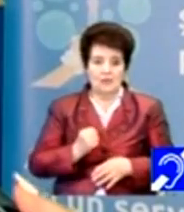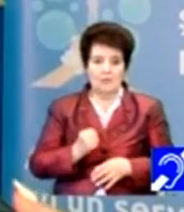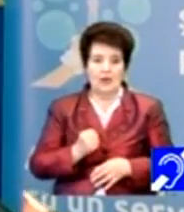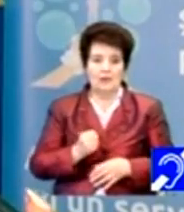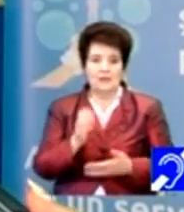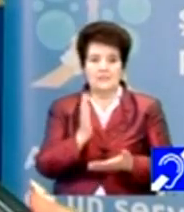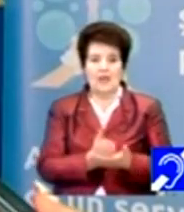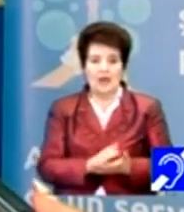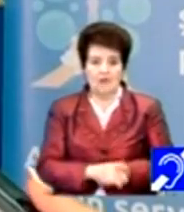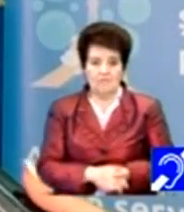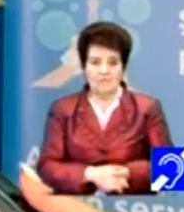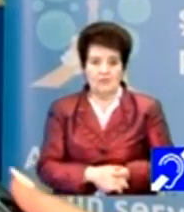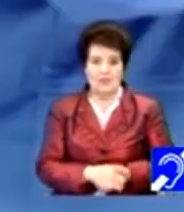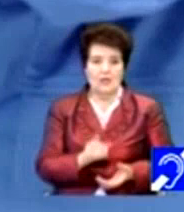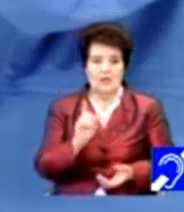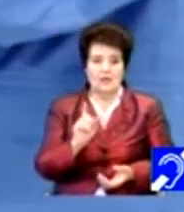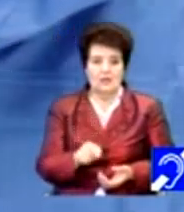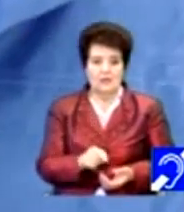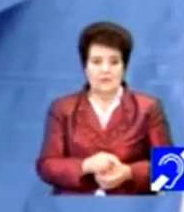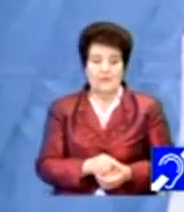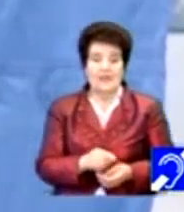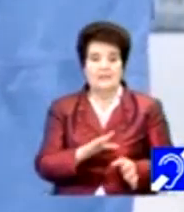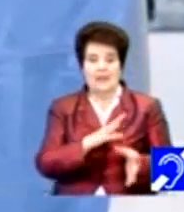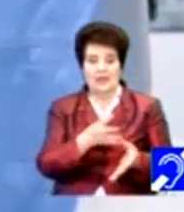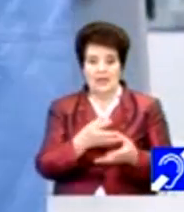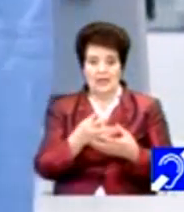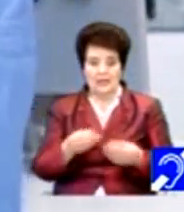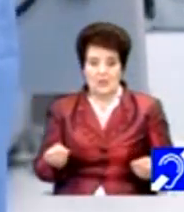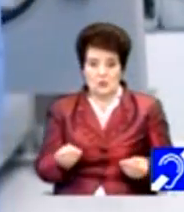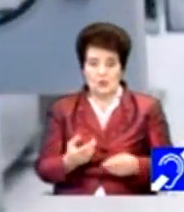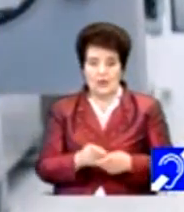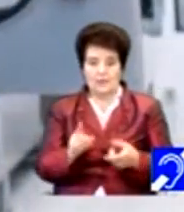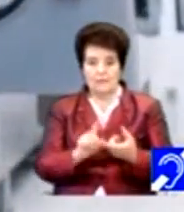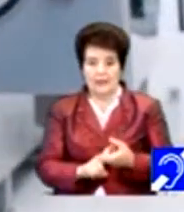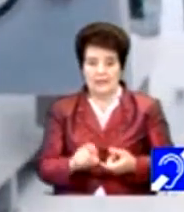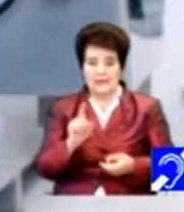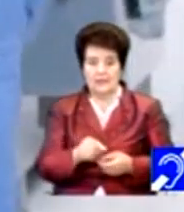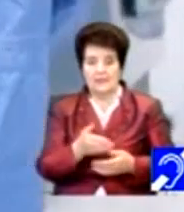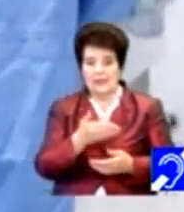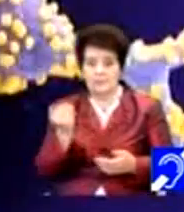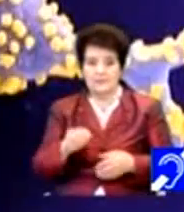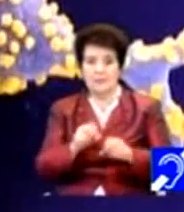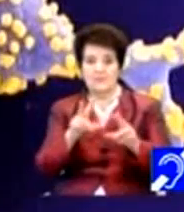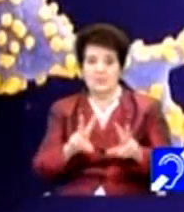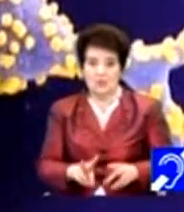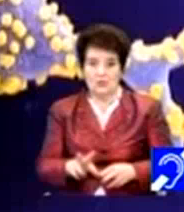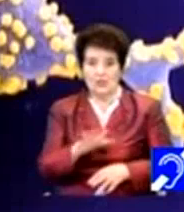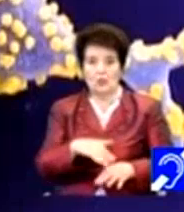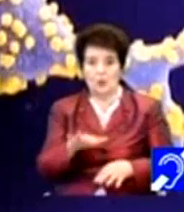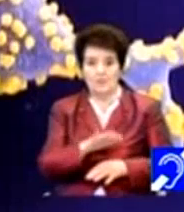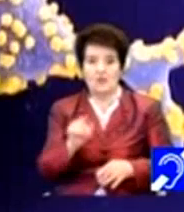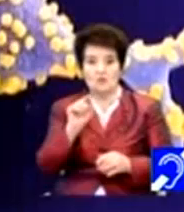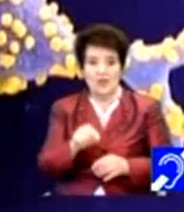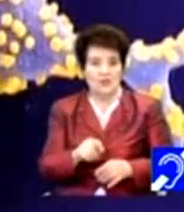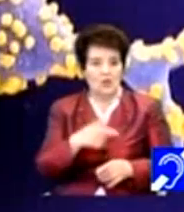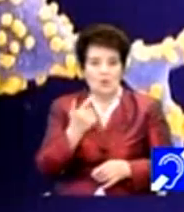se află în ascendență. S-a eșuat în trecerea cu bine a pandemiei și din cauza lipsei specialiștilor în domeniu. Și aici